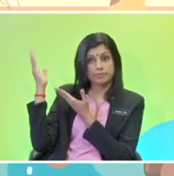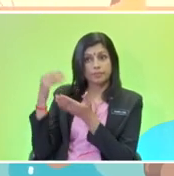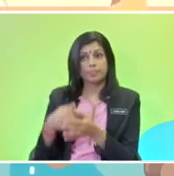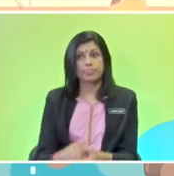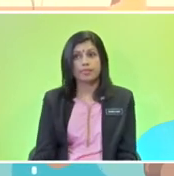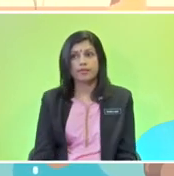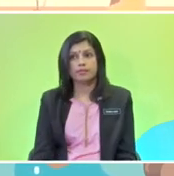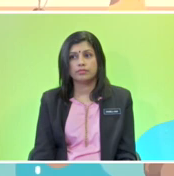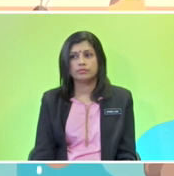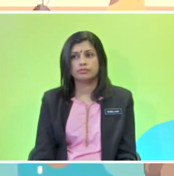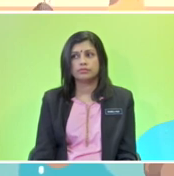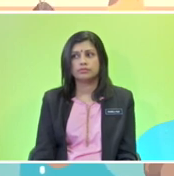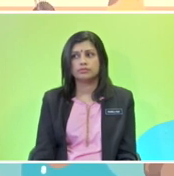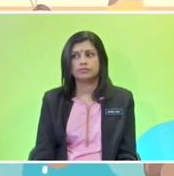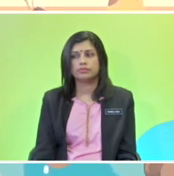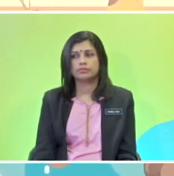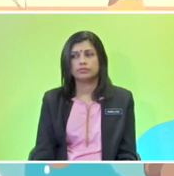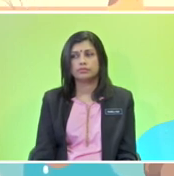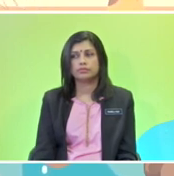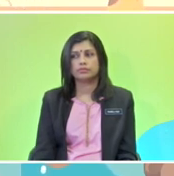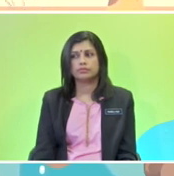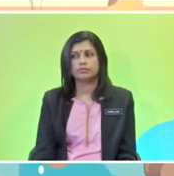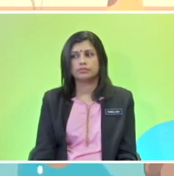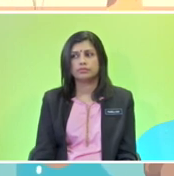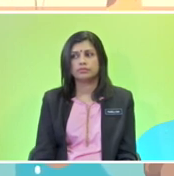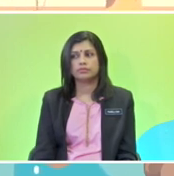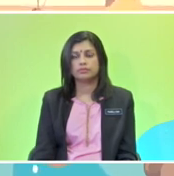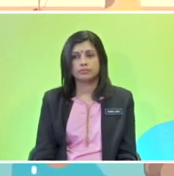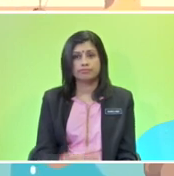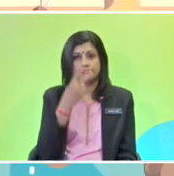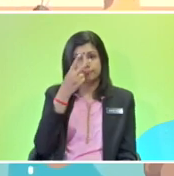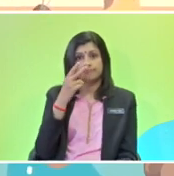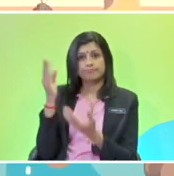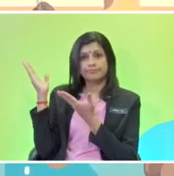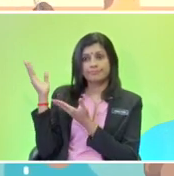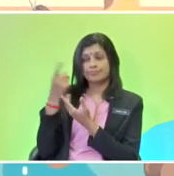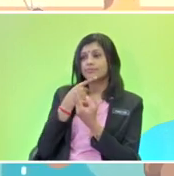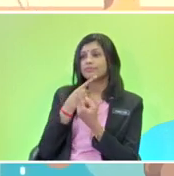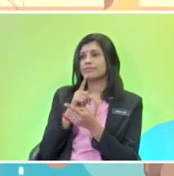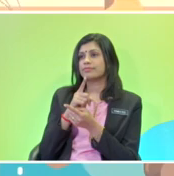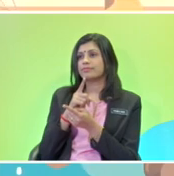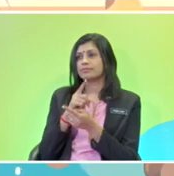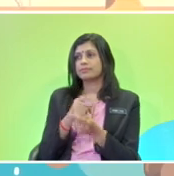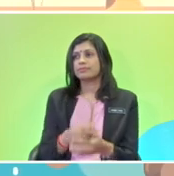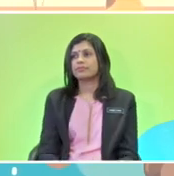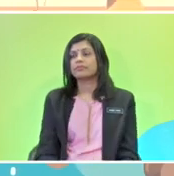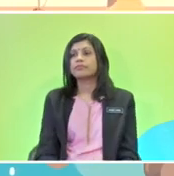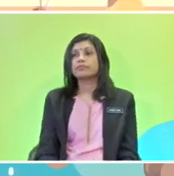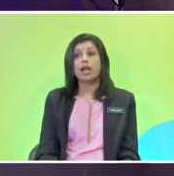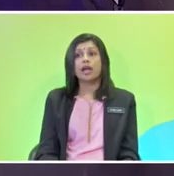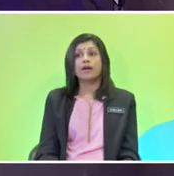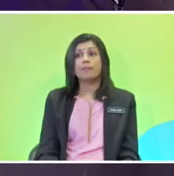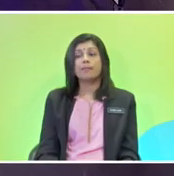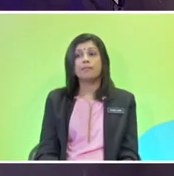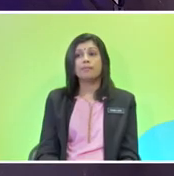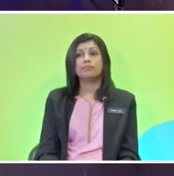Okey, 728. Jom kita tengok kita punya jalan kira pula. Kita bandingkan sama ke tak tu, cikgu? Sama ke tak.